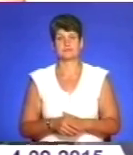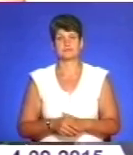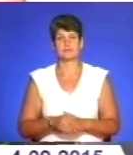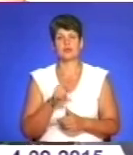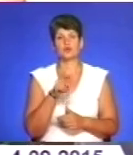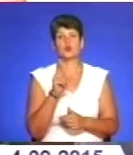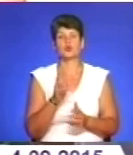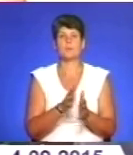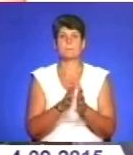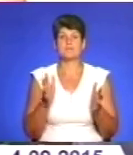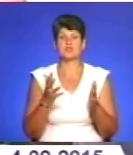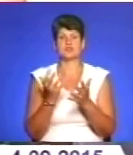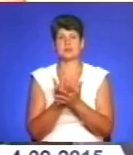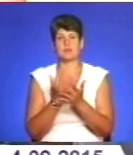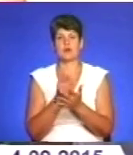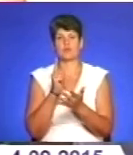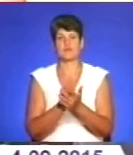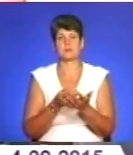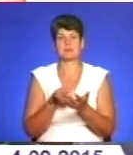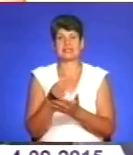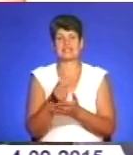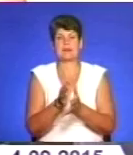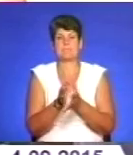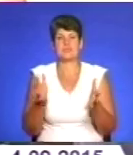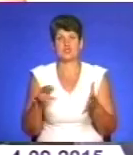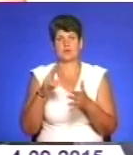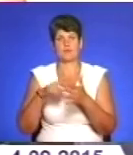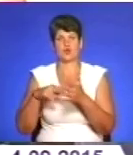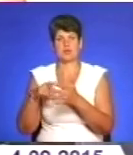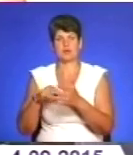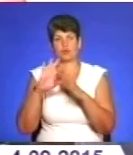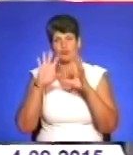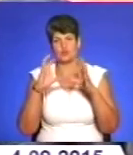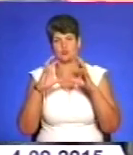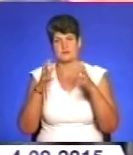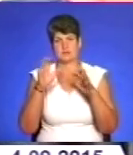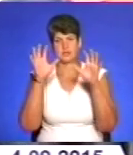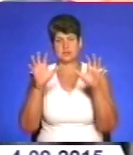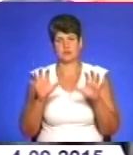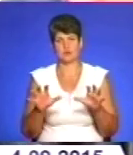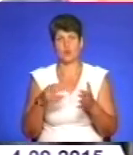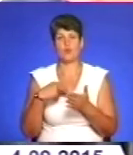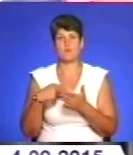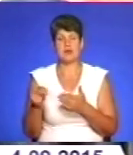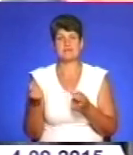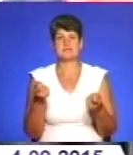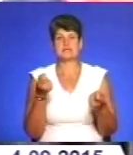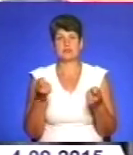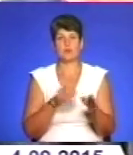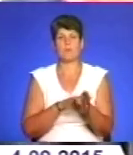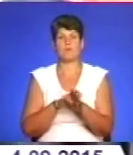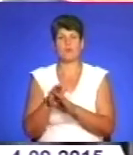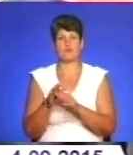Той, хто більше заробляє, повинен платити більше податків. Такий закон у цілому світі. Закуповуємо зерно повністю